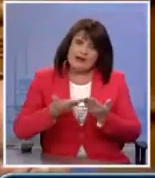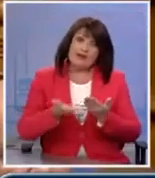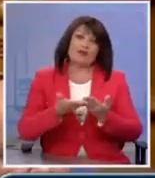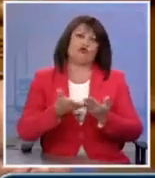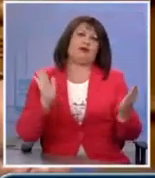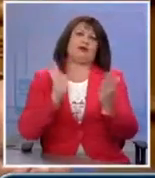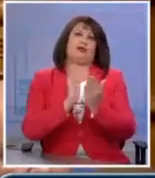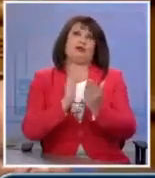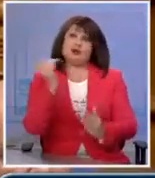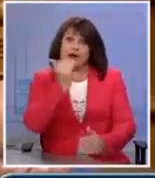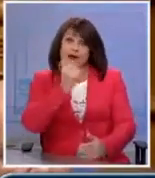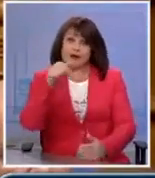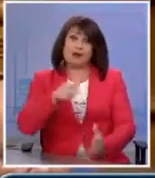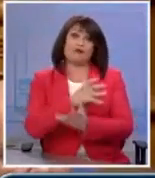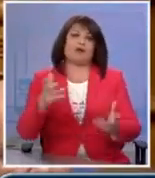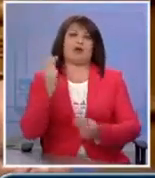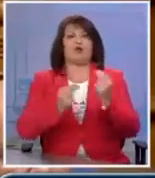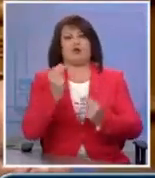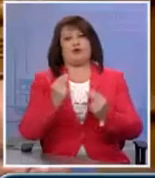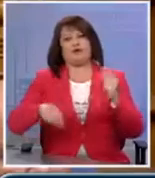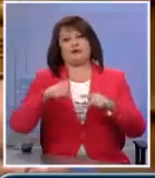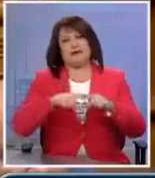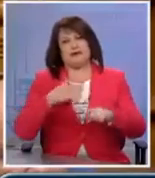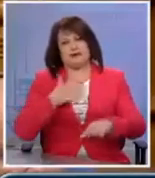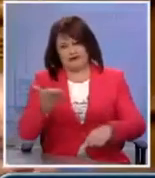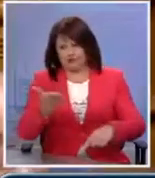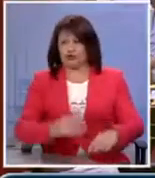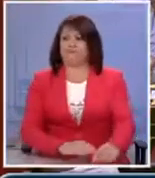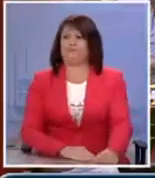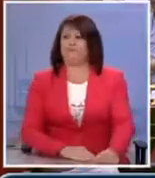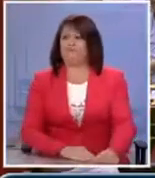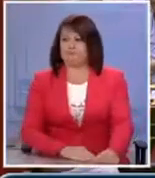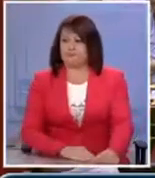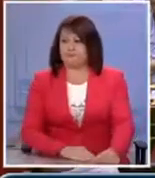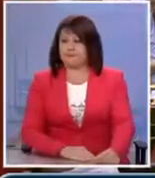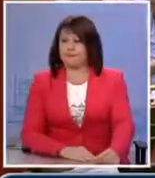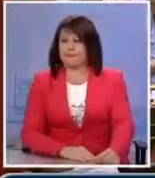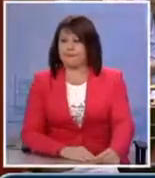να αντιμετωπιστεί άμεσα ένα τεράστιο πρόβλημα στη χώρα μας. Σας ευχαριστώ.